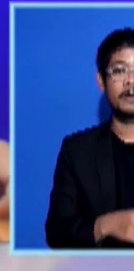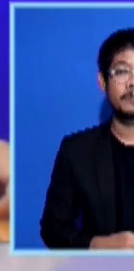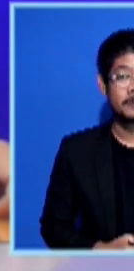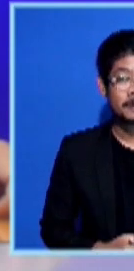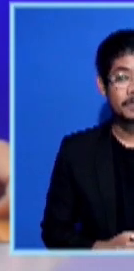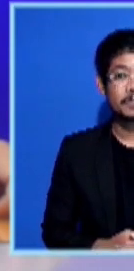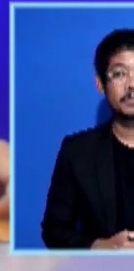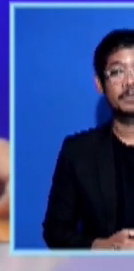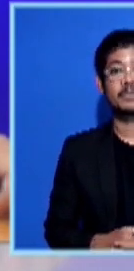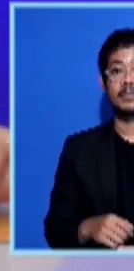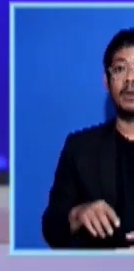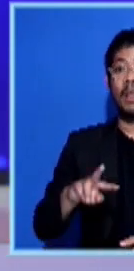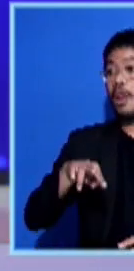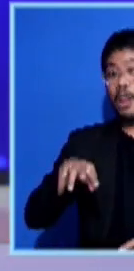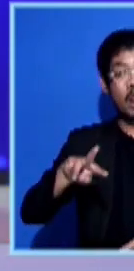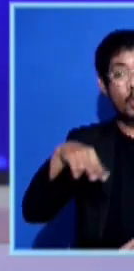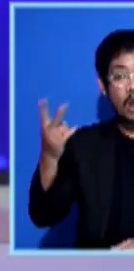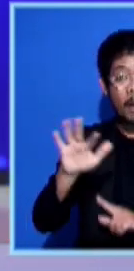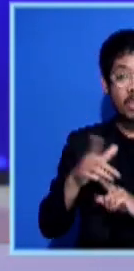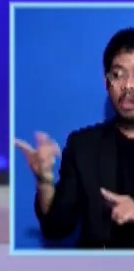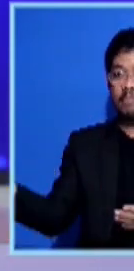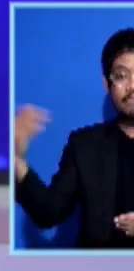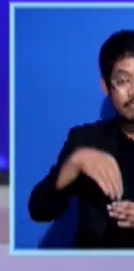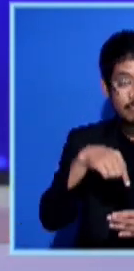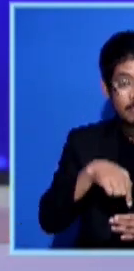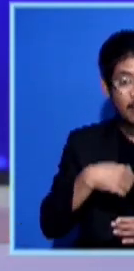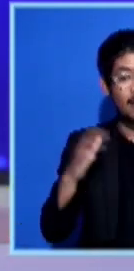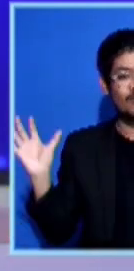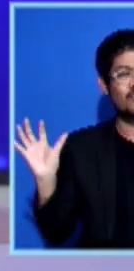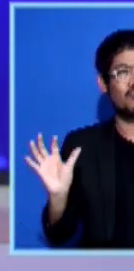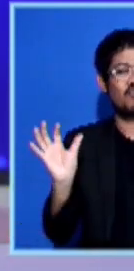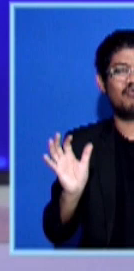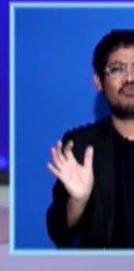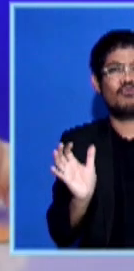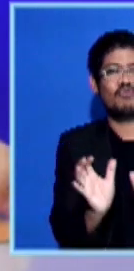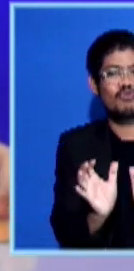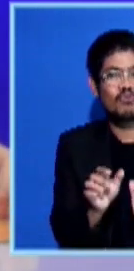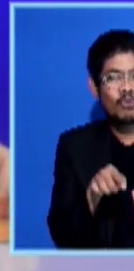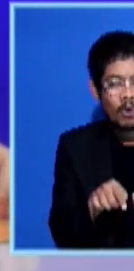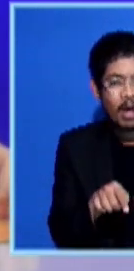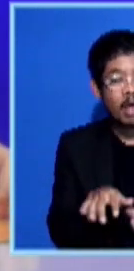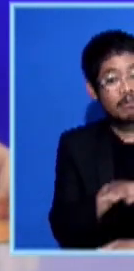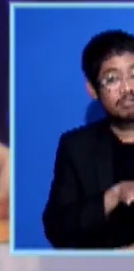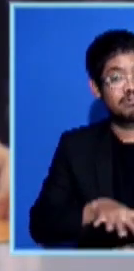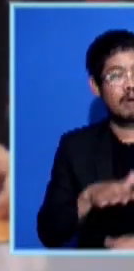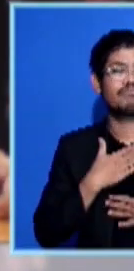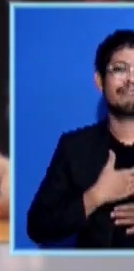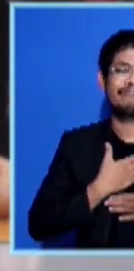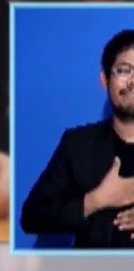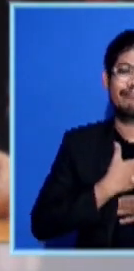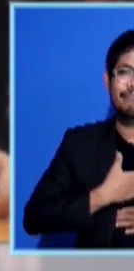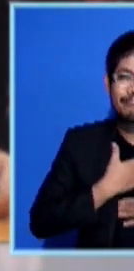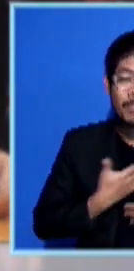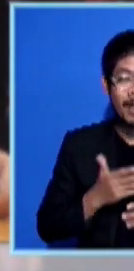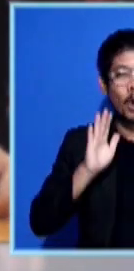luar Bantul, bahkan luar DIY, karena Gumuk Pasir dinilai memberikan nuansa tersendiri sebagai tempat dilaksanakannya sholat Idul